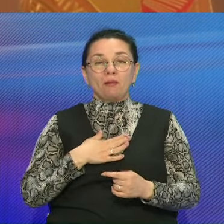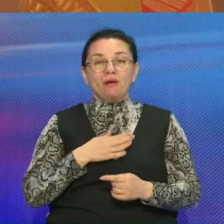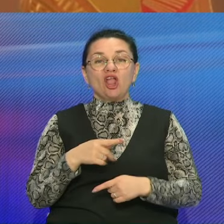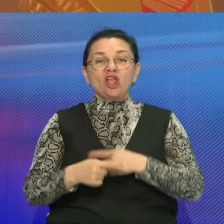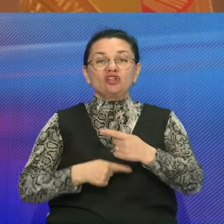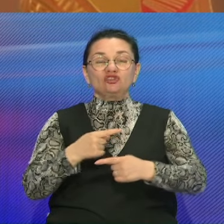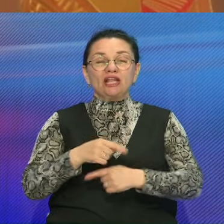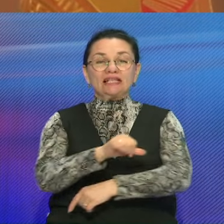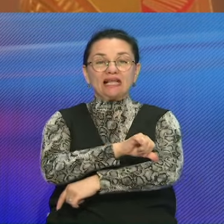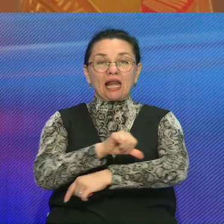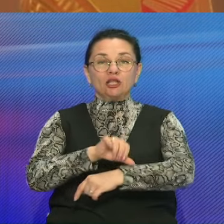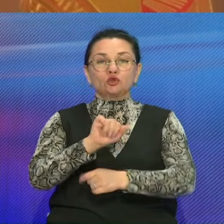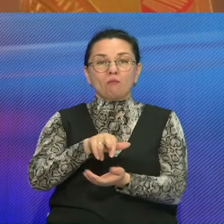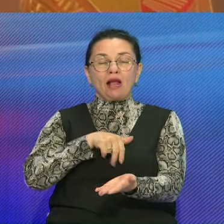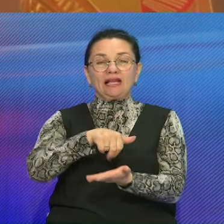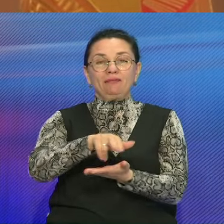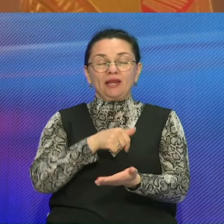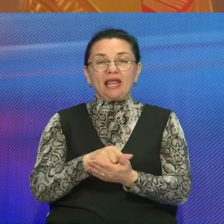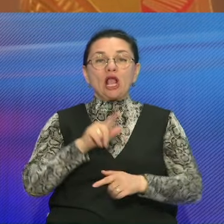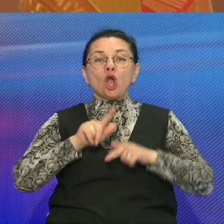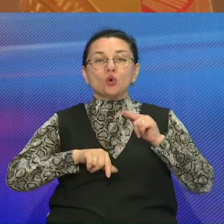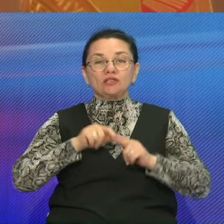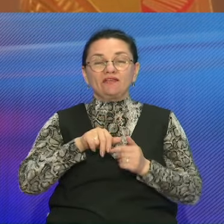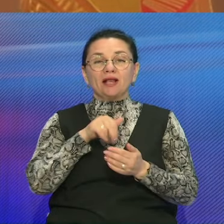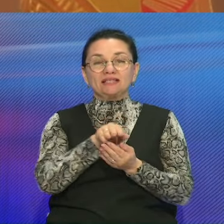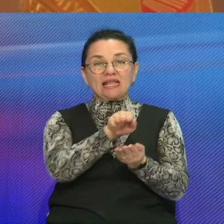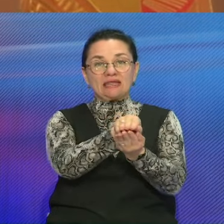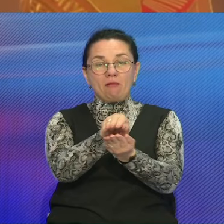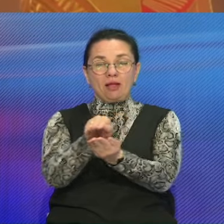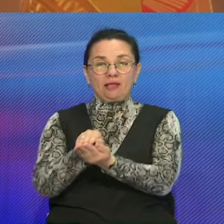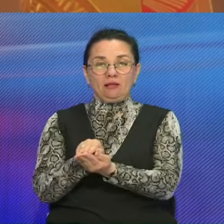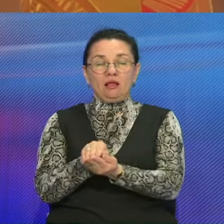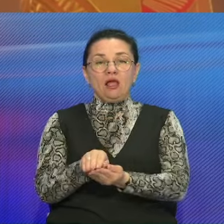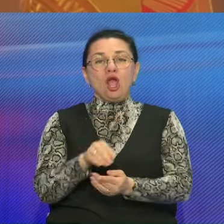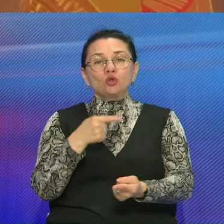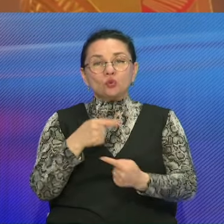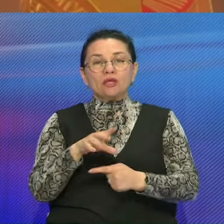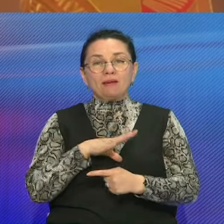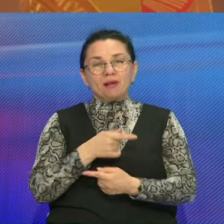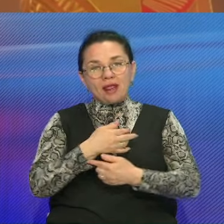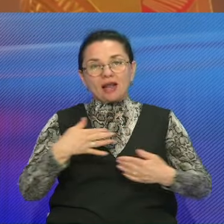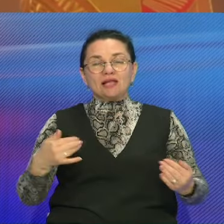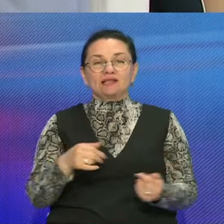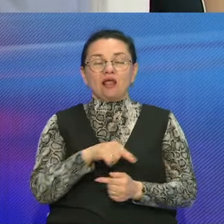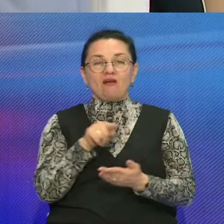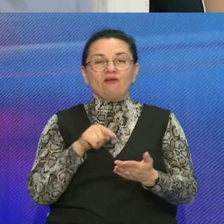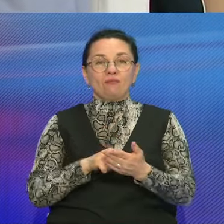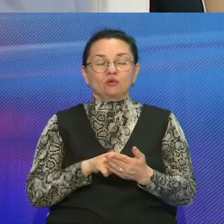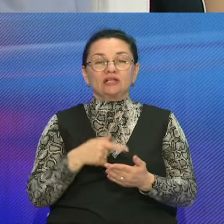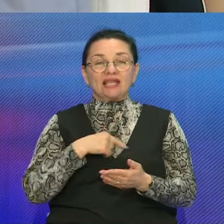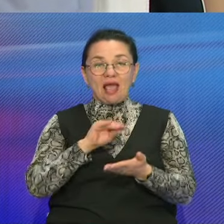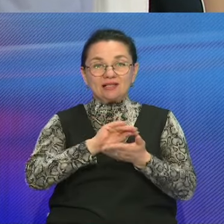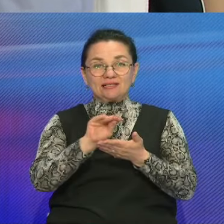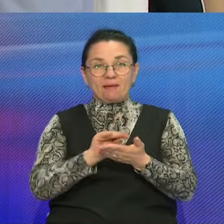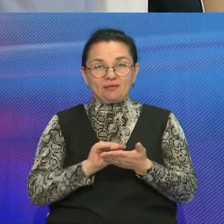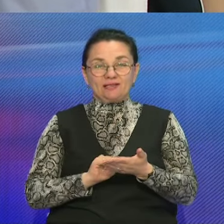перейти и к родственникам на могилы сходить? Такой был вопрос. Другие были вопросы. 5 или 6 вопросов. Я их записал,